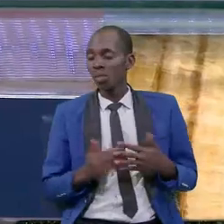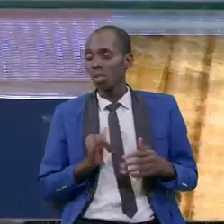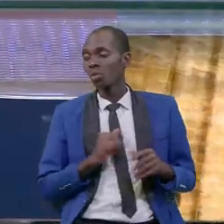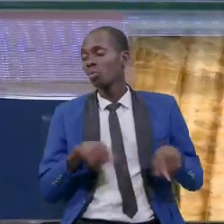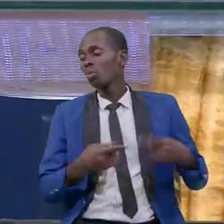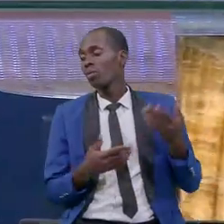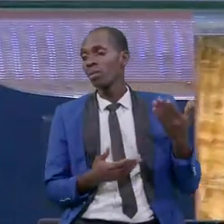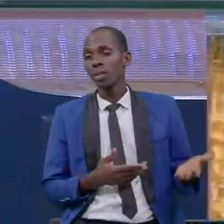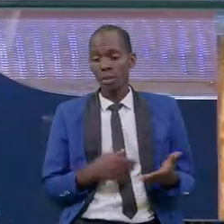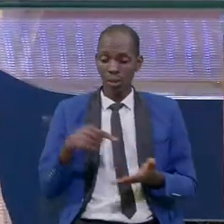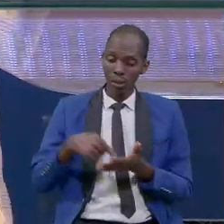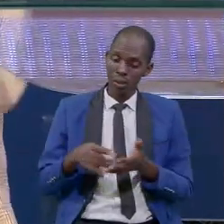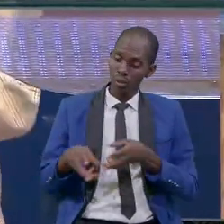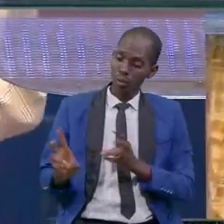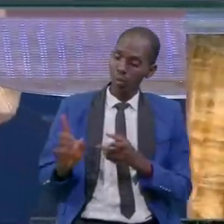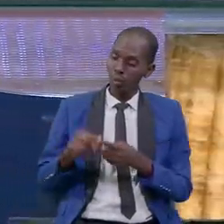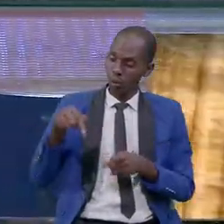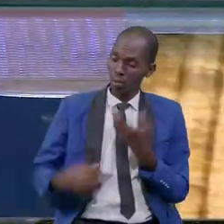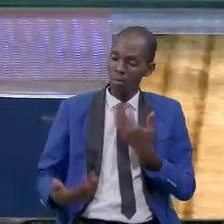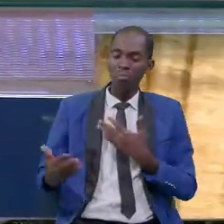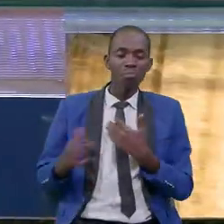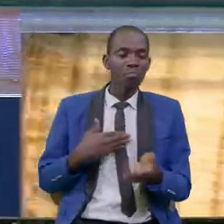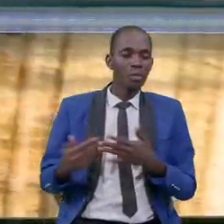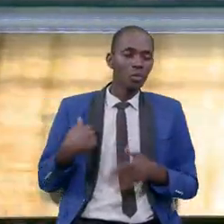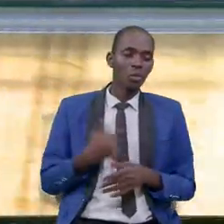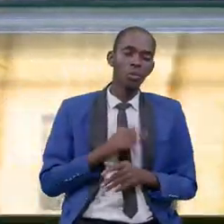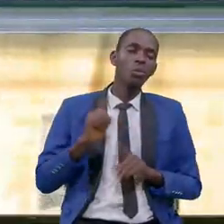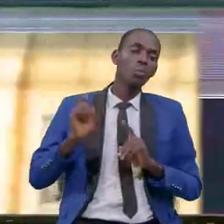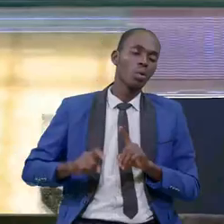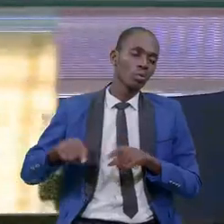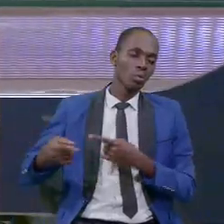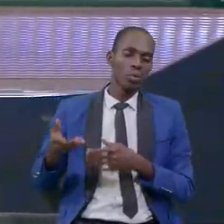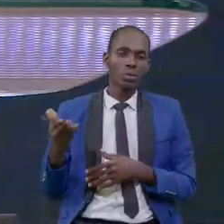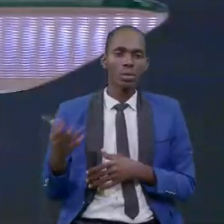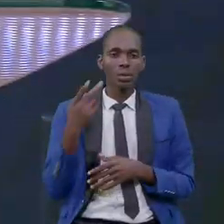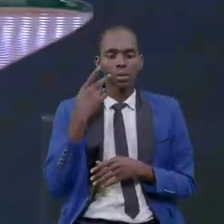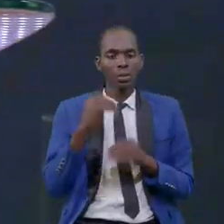veulent. Voici la voie pour l'enfer, mais il emprunte ce chemin-là.